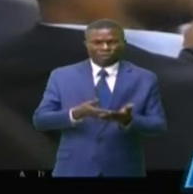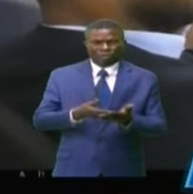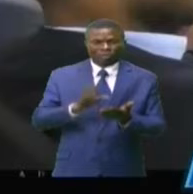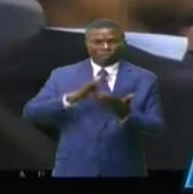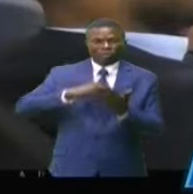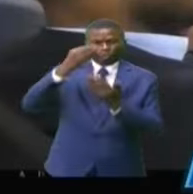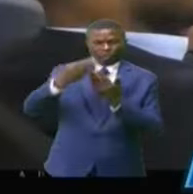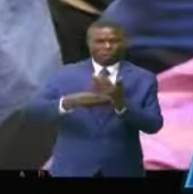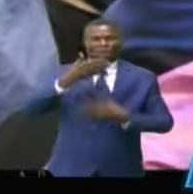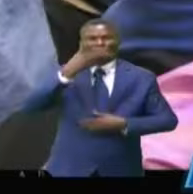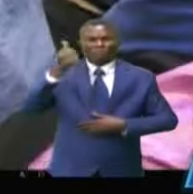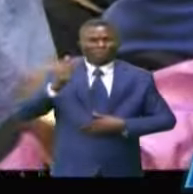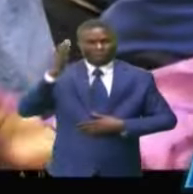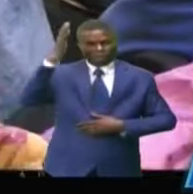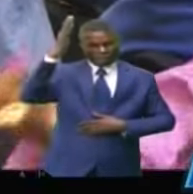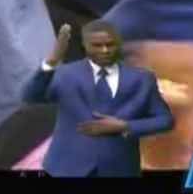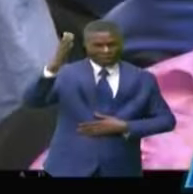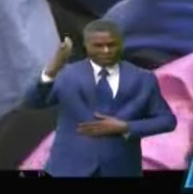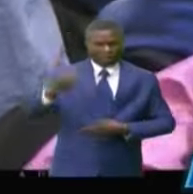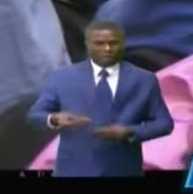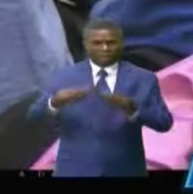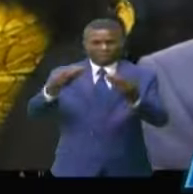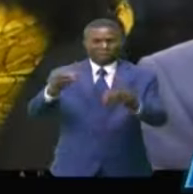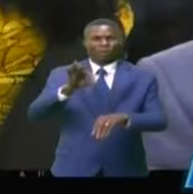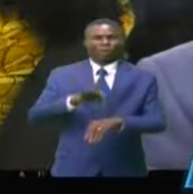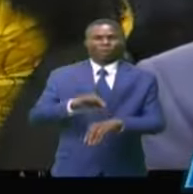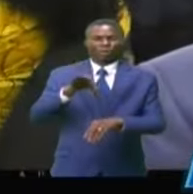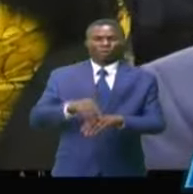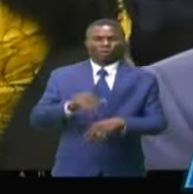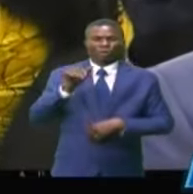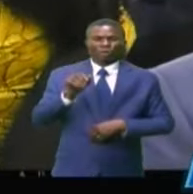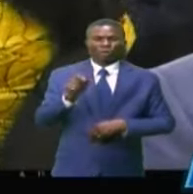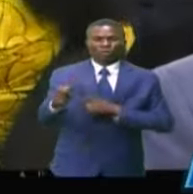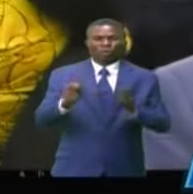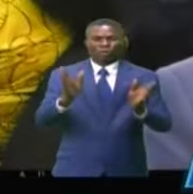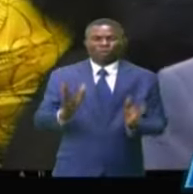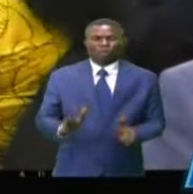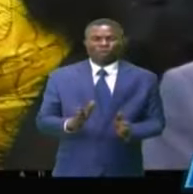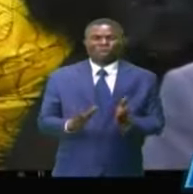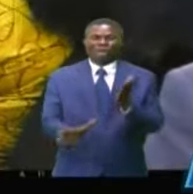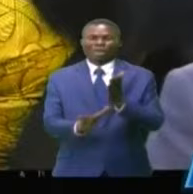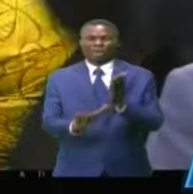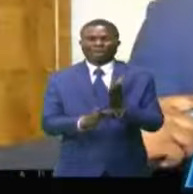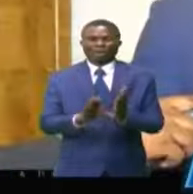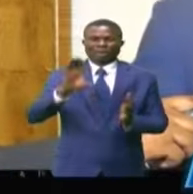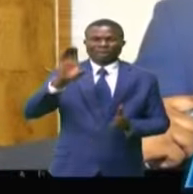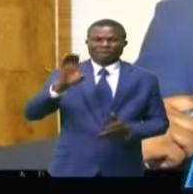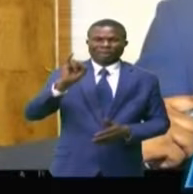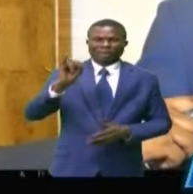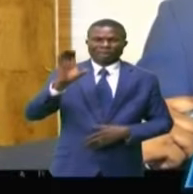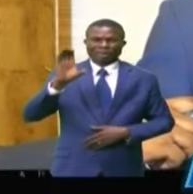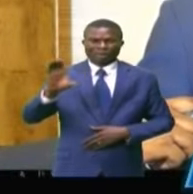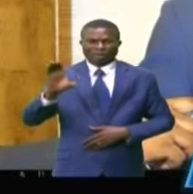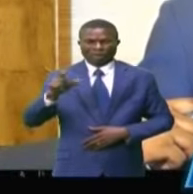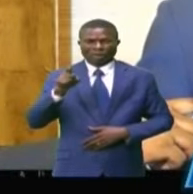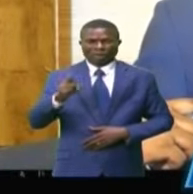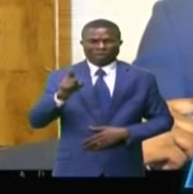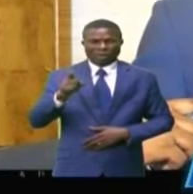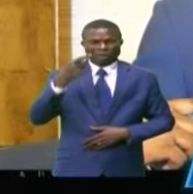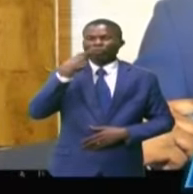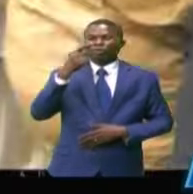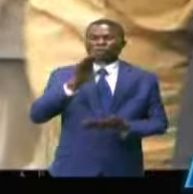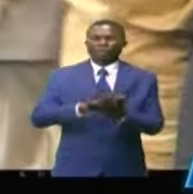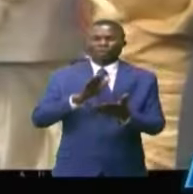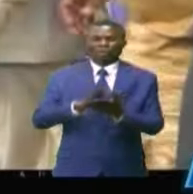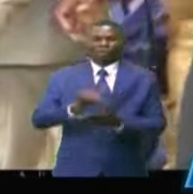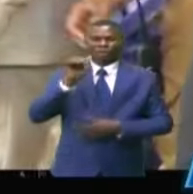et perspective d'avenir a offert une opportunité au directeur adjoint du CEC, Godel Kinyoka, de féliciter